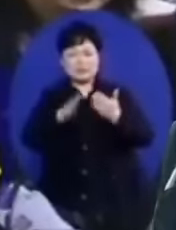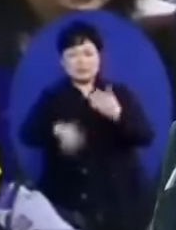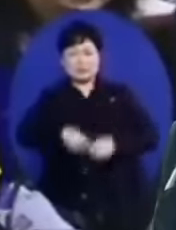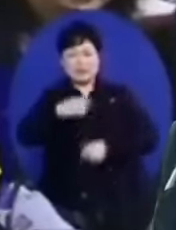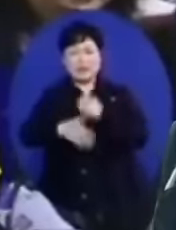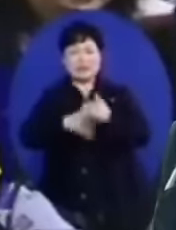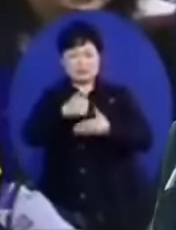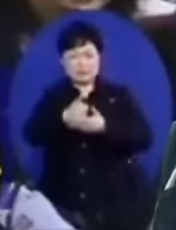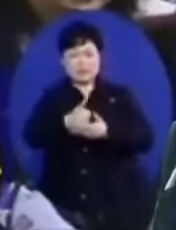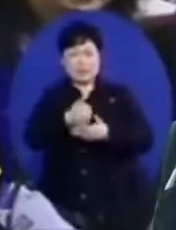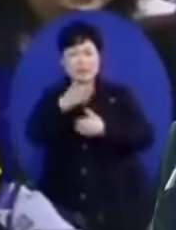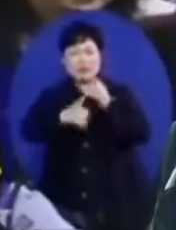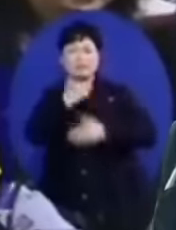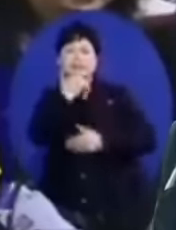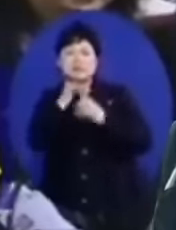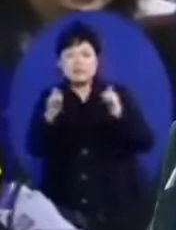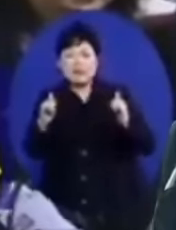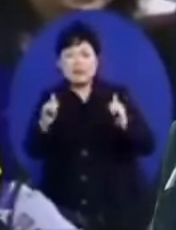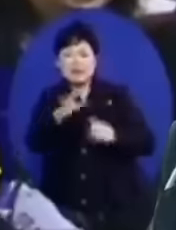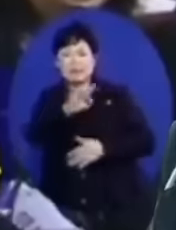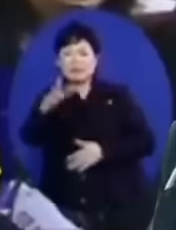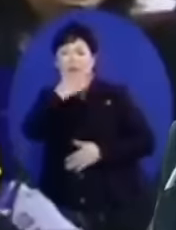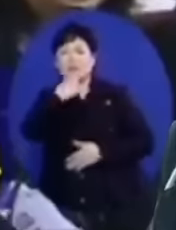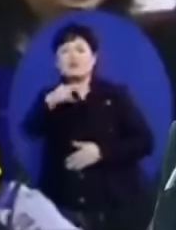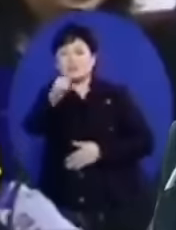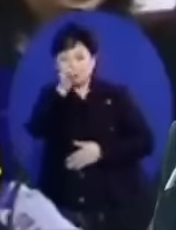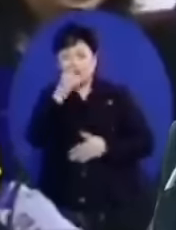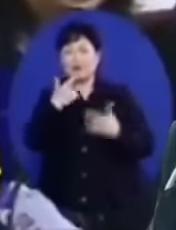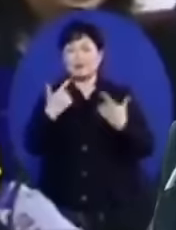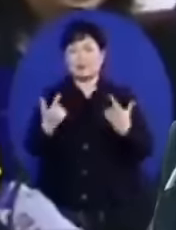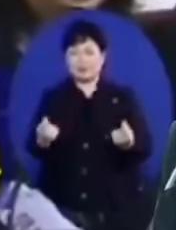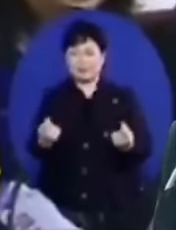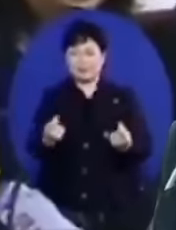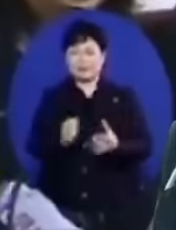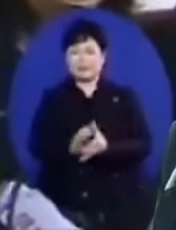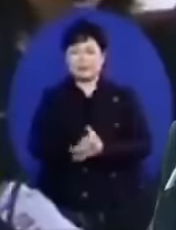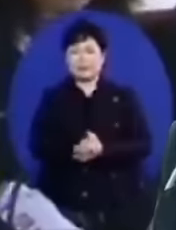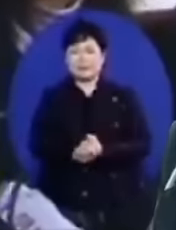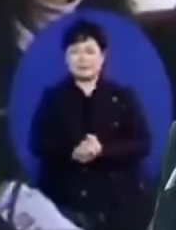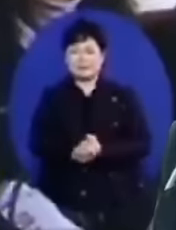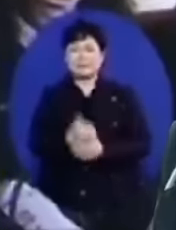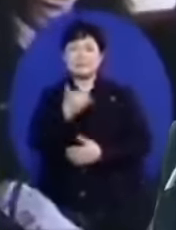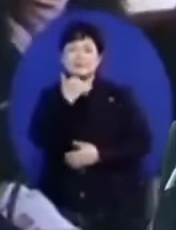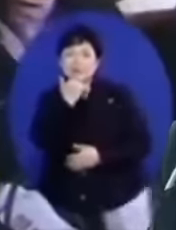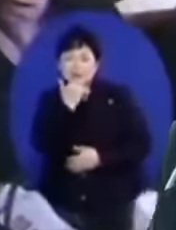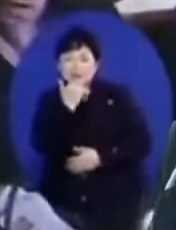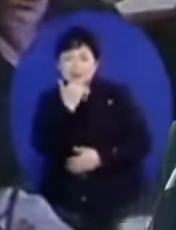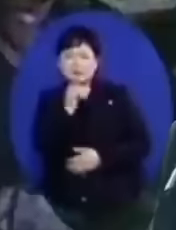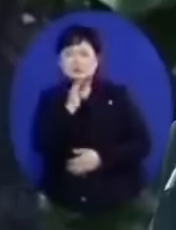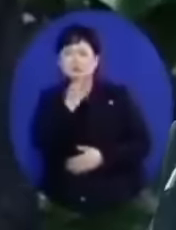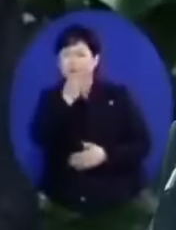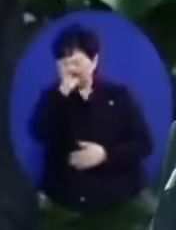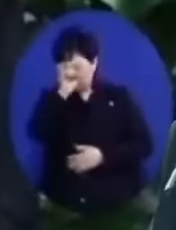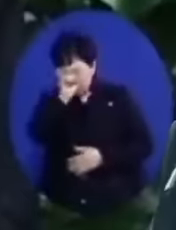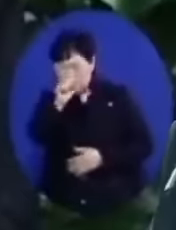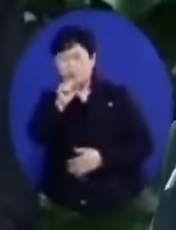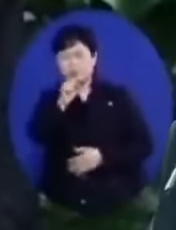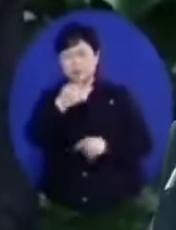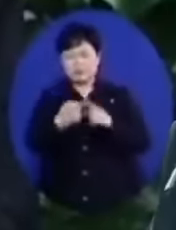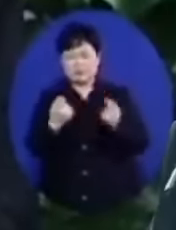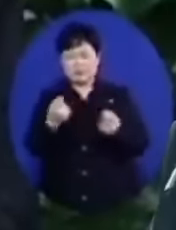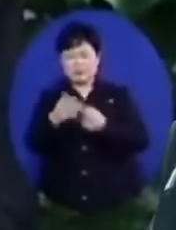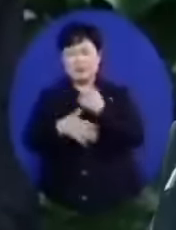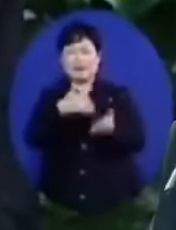하나님이시라. 그를 기다리는 자마다 복이 있도록. 이야, 기다린다는 것이 얼마나 좋습니까?